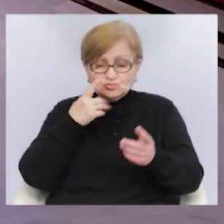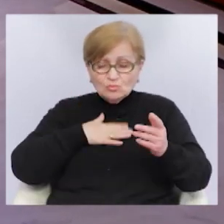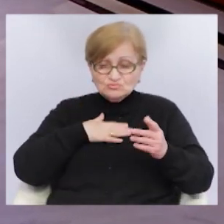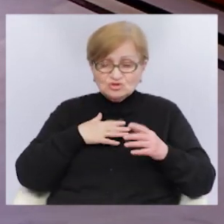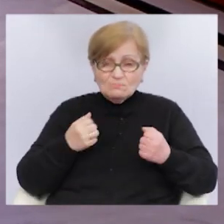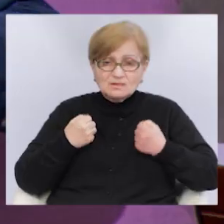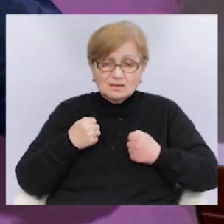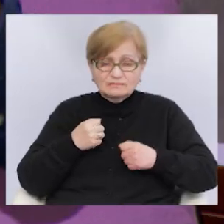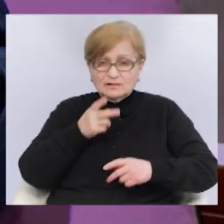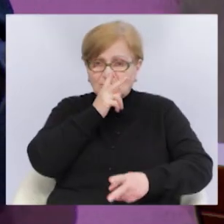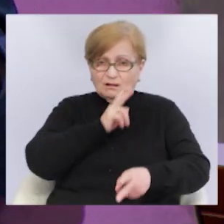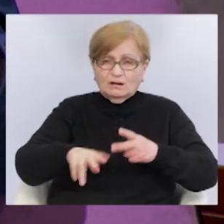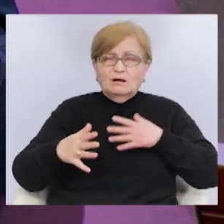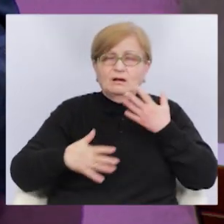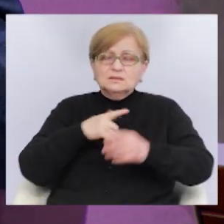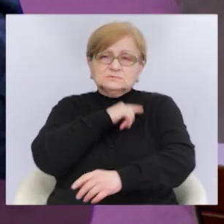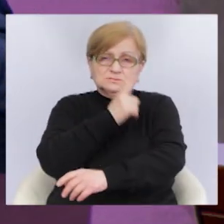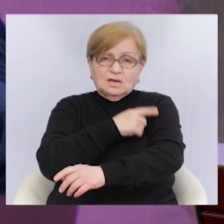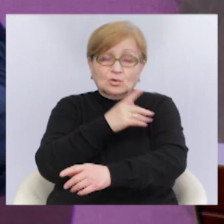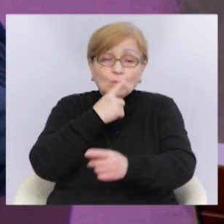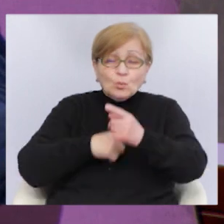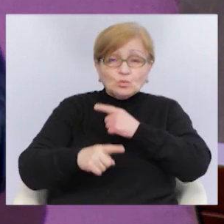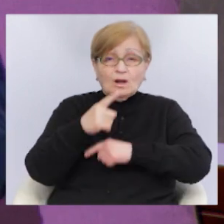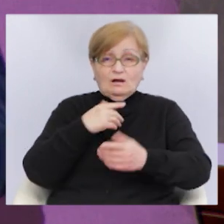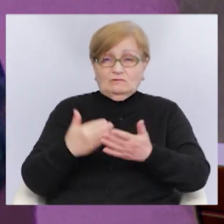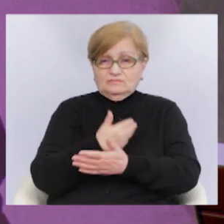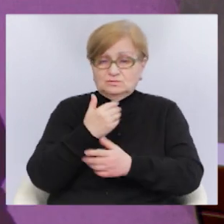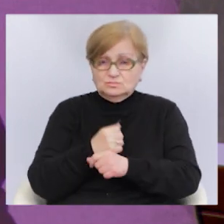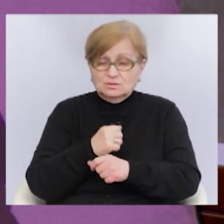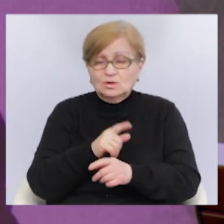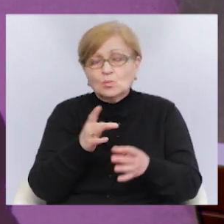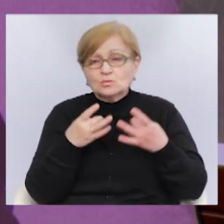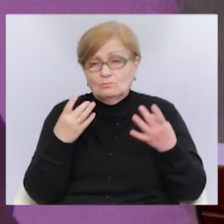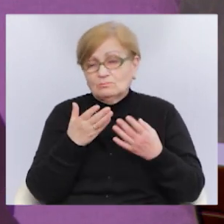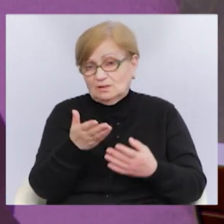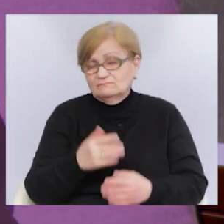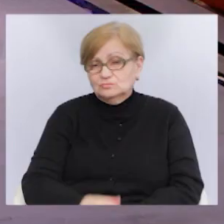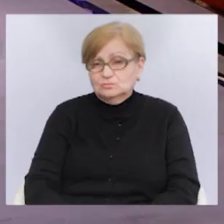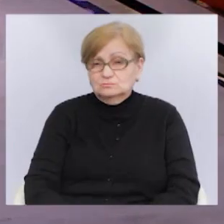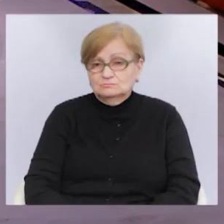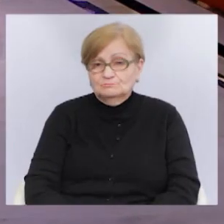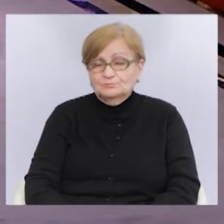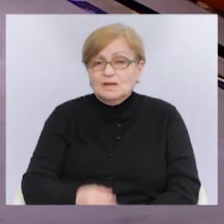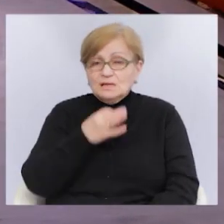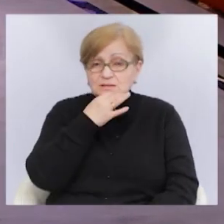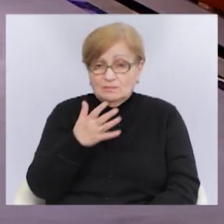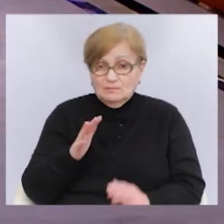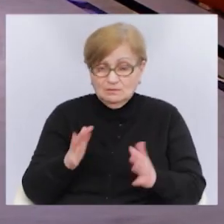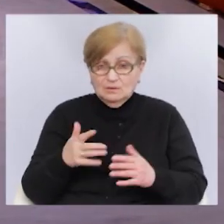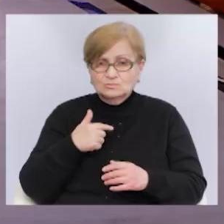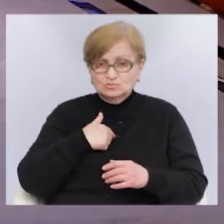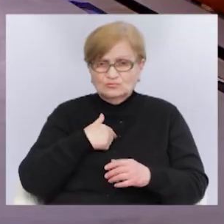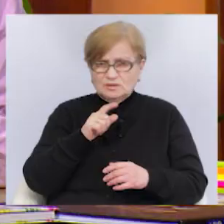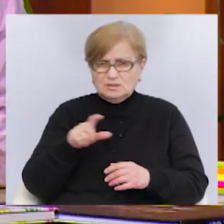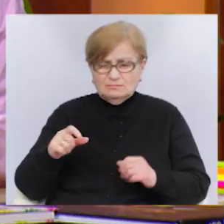აღდგენისთვის, ხო? თან ისე რომ ვთქვათ ეს საკუთარი თავი ასე ვთქვათ შევინარჩუნოთ. აი ამაზეც რომ ვთქვათ ორი სიტყვა. ნებისმიერ შემთხვევაში ჩვენ